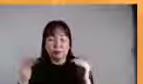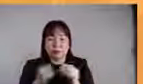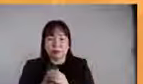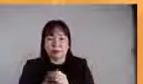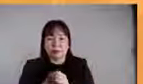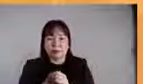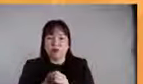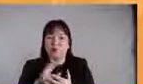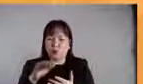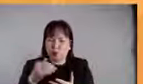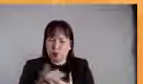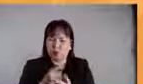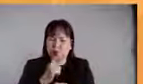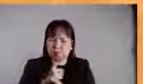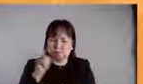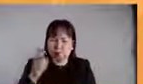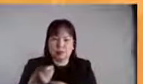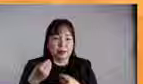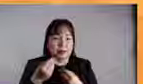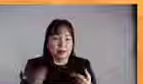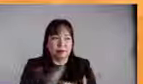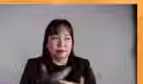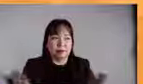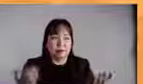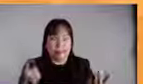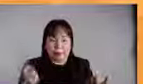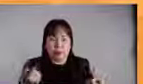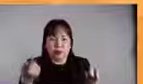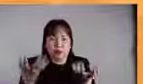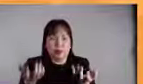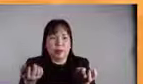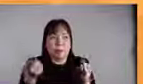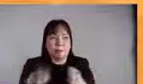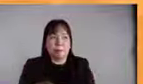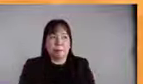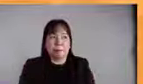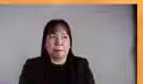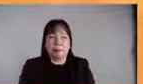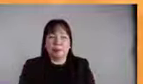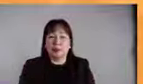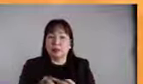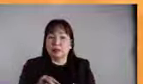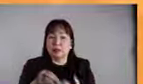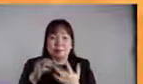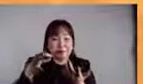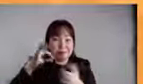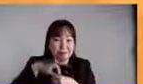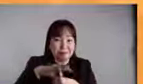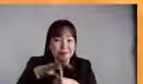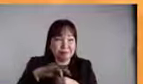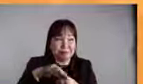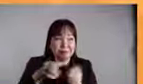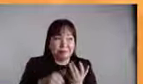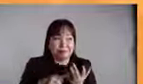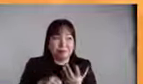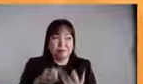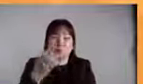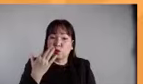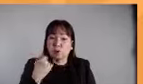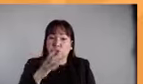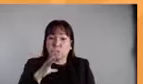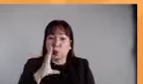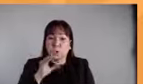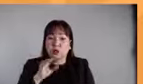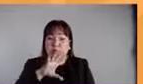hinahanap nito at gustong mangyari. lalo na pagdating sa elections kasi part of the persons with